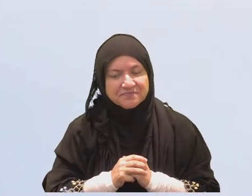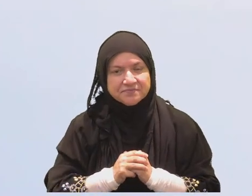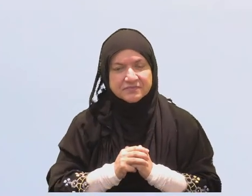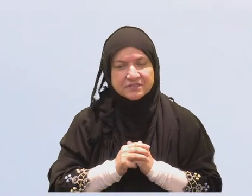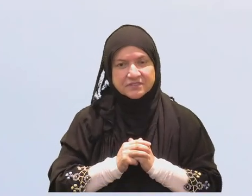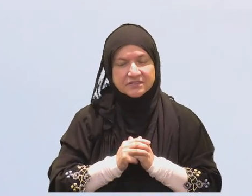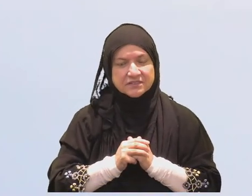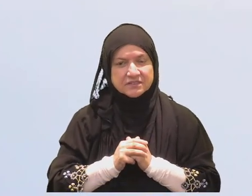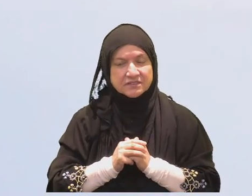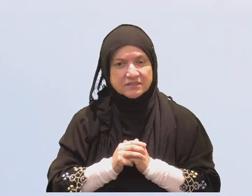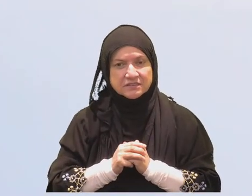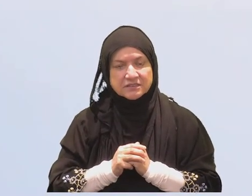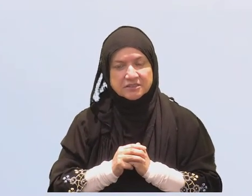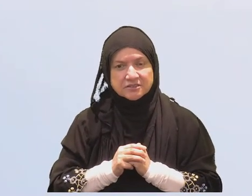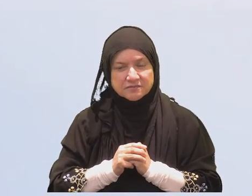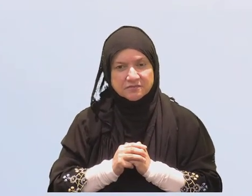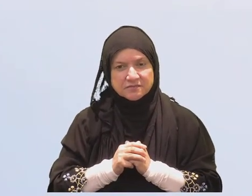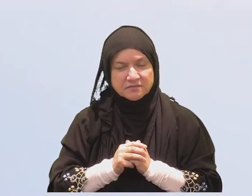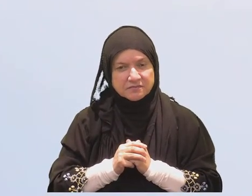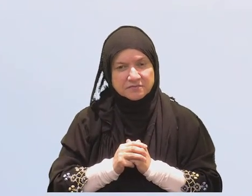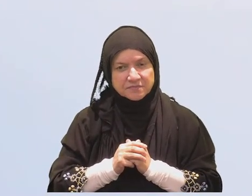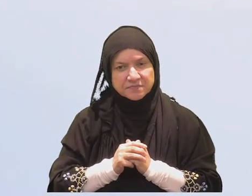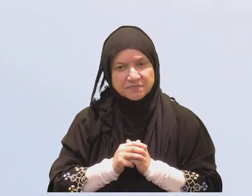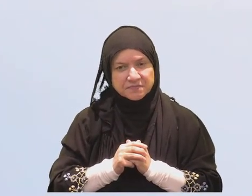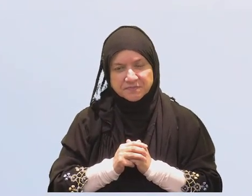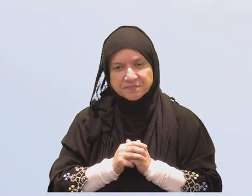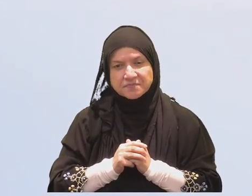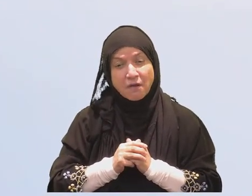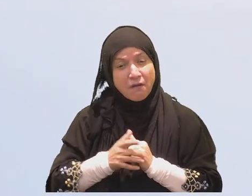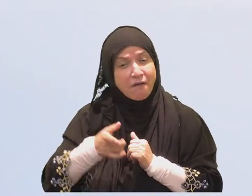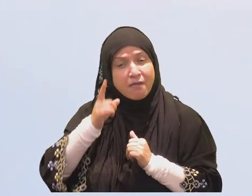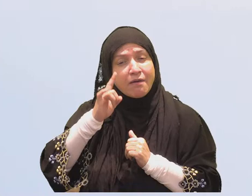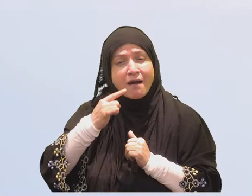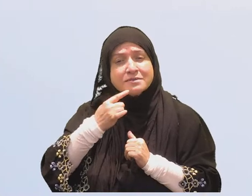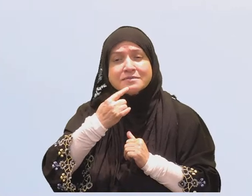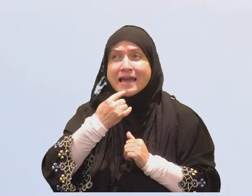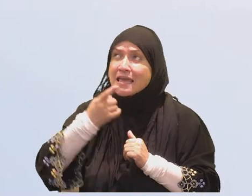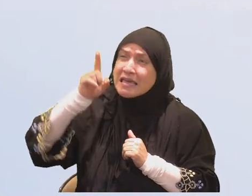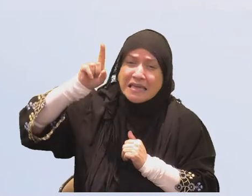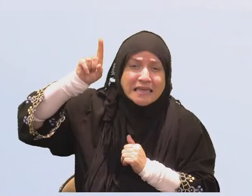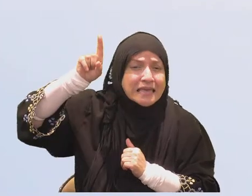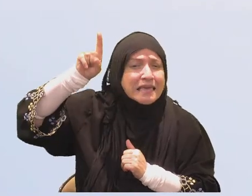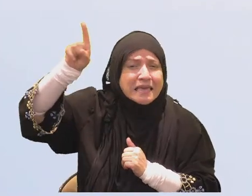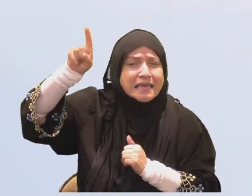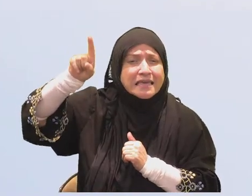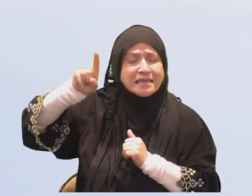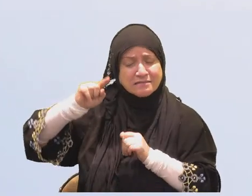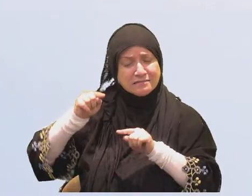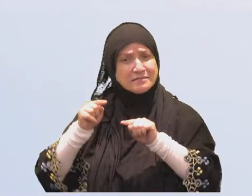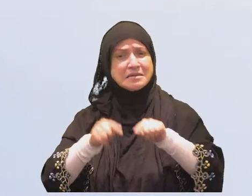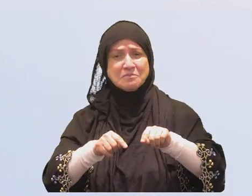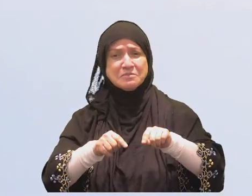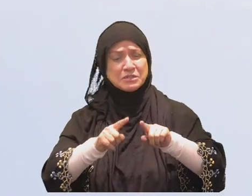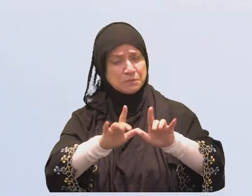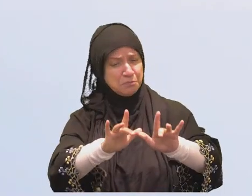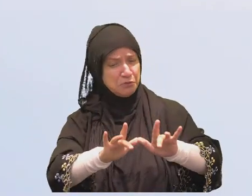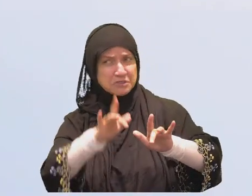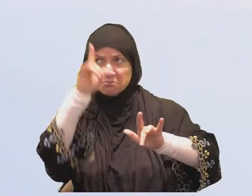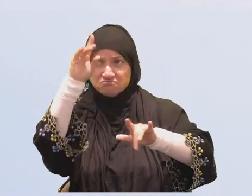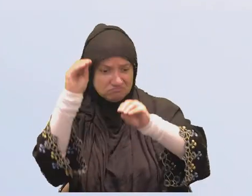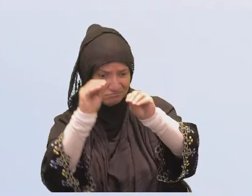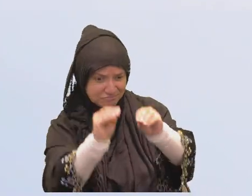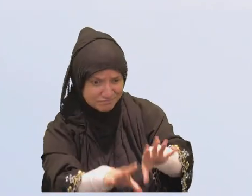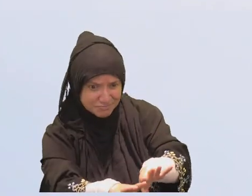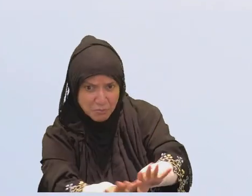We've only sent you as a mercy للعالمين, to all of the worlds, sallallahu alayhi wa sallam. And